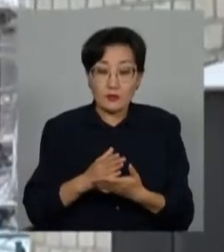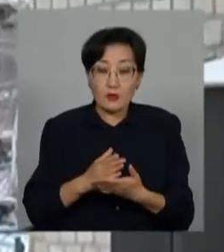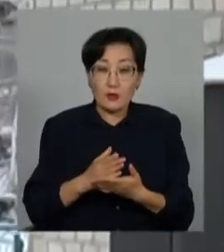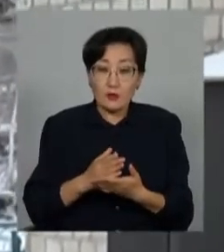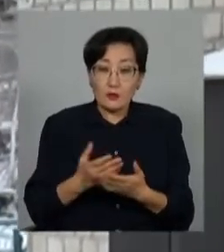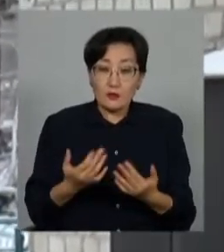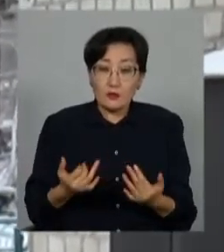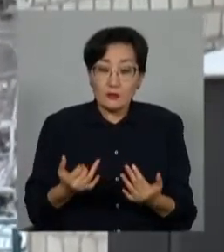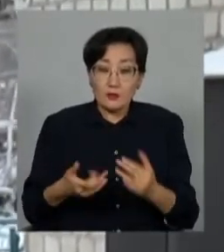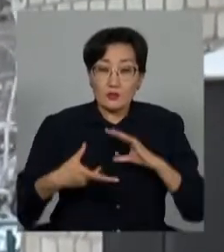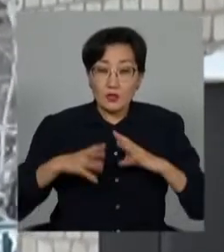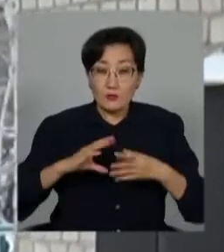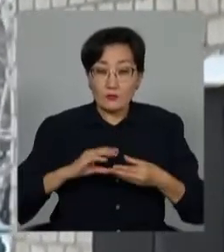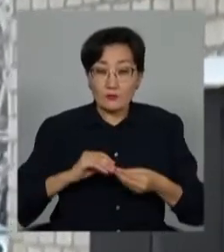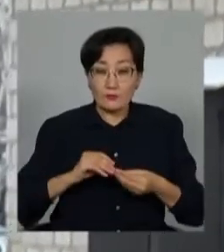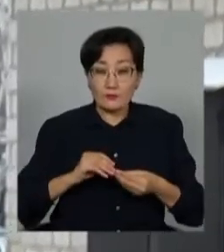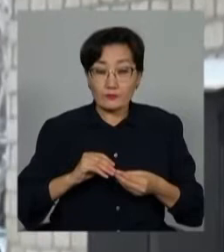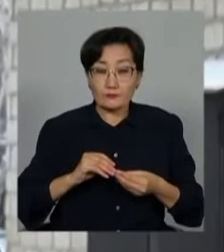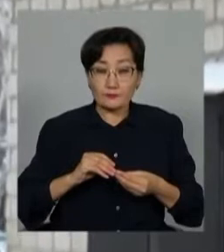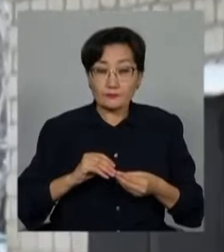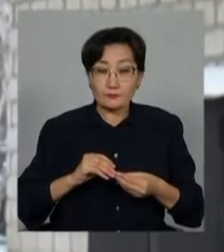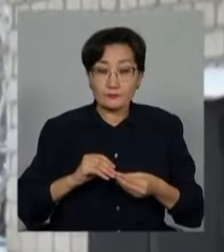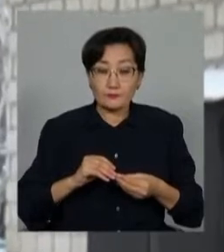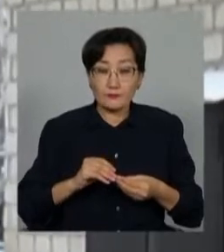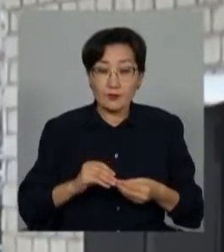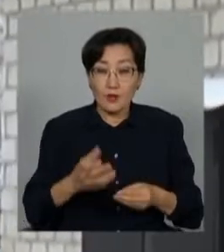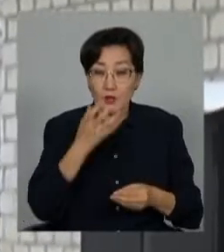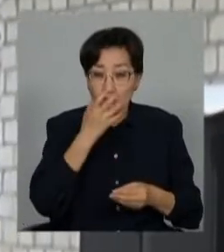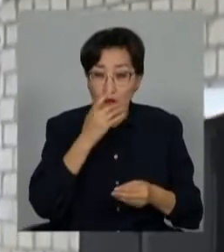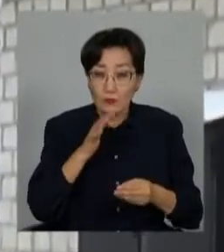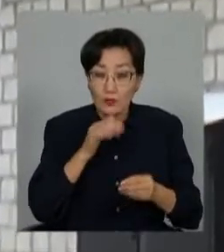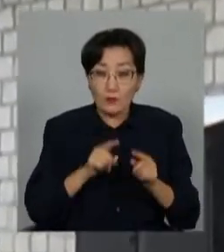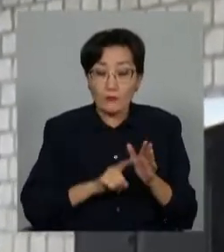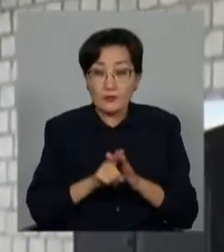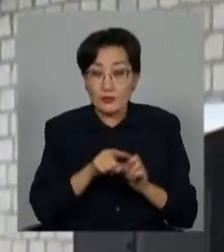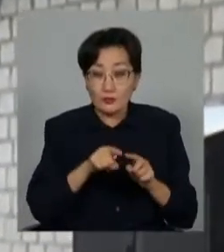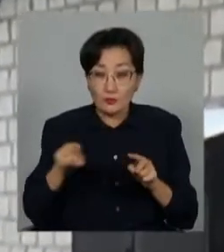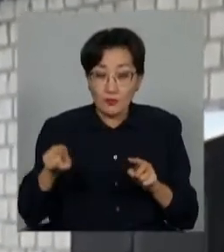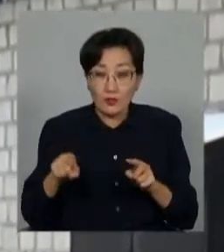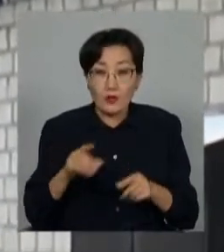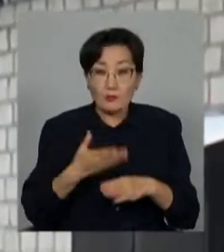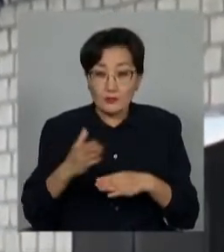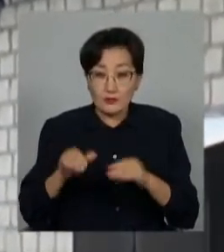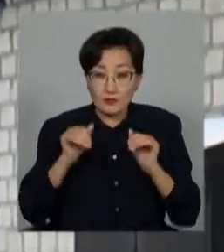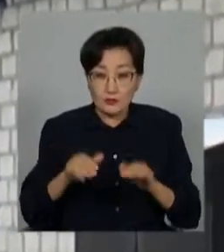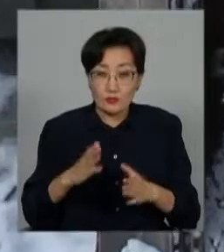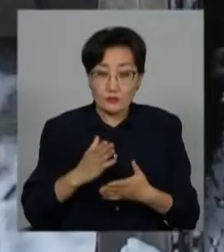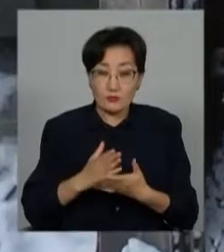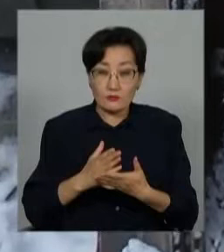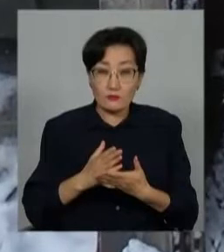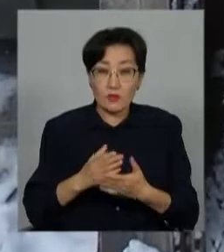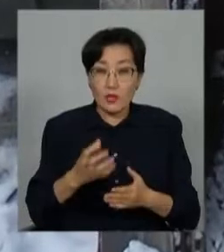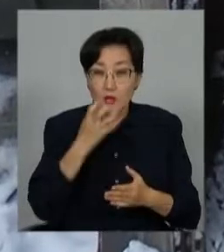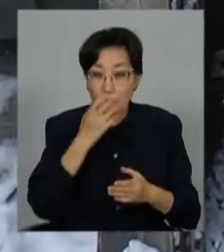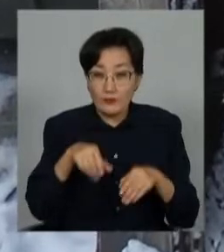Оны енді жалпы осы жылыту маусымы басталғаннан бастап енді ақырын-ақырындап шешіп келе жатыр.